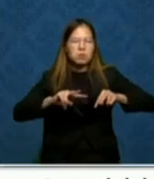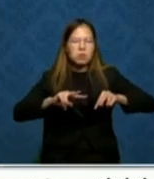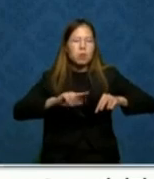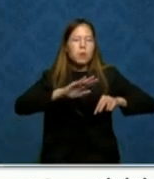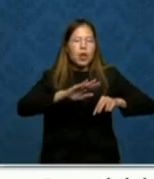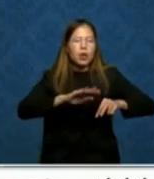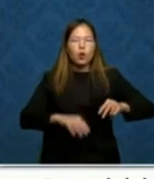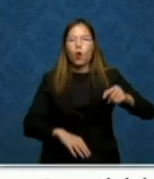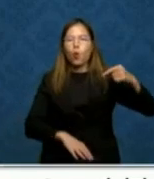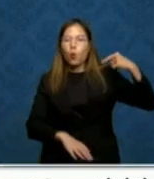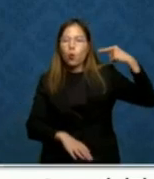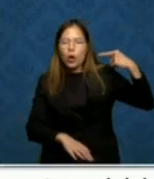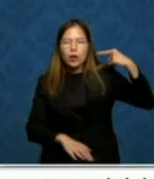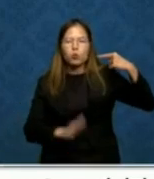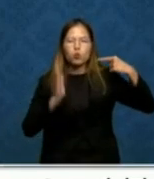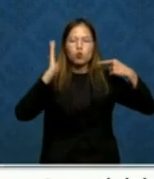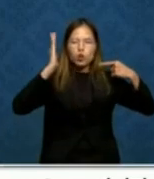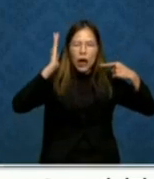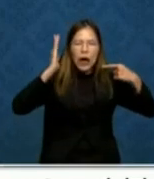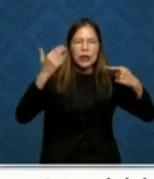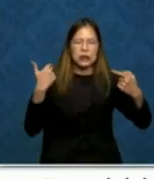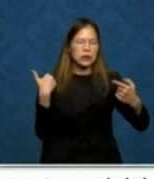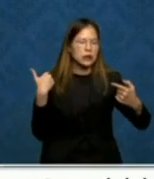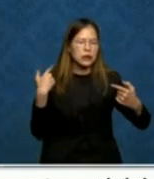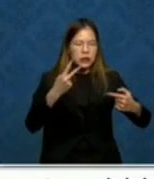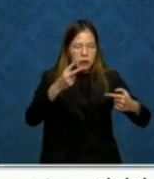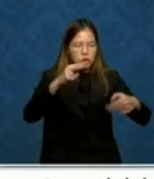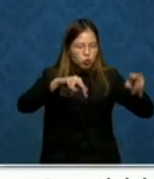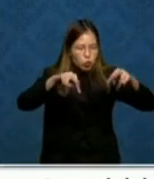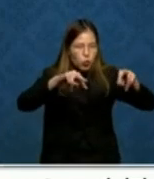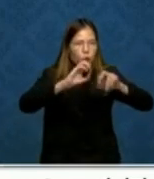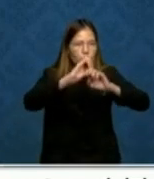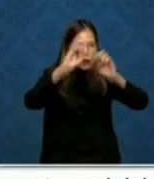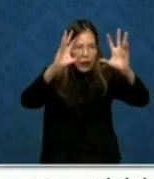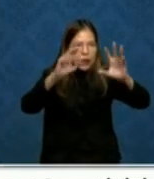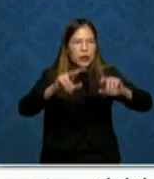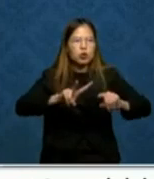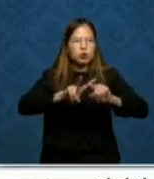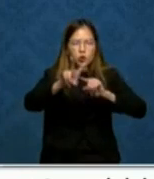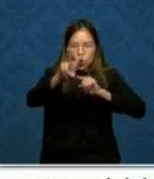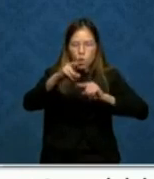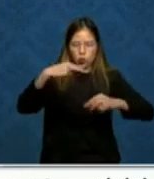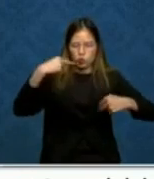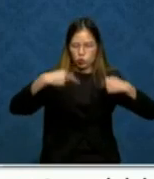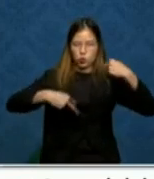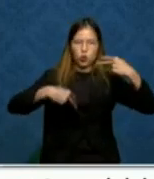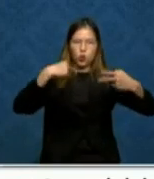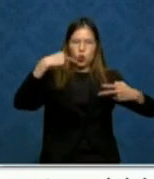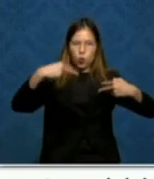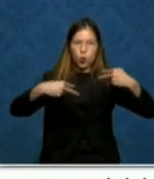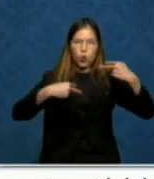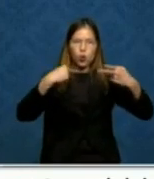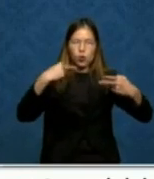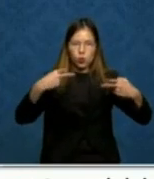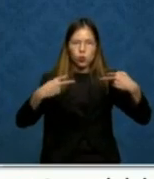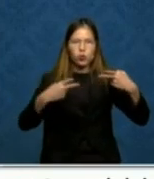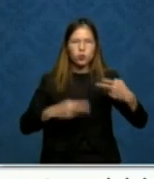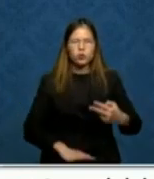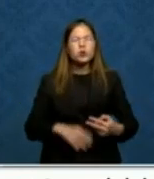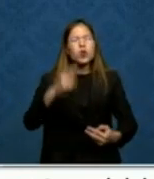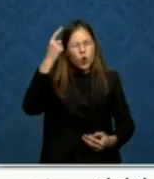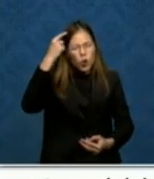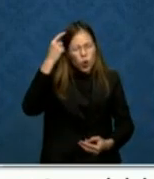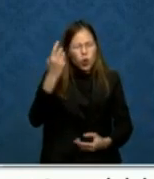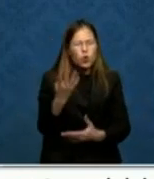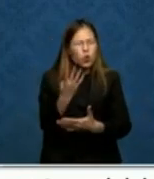ผู้ต้องขังก่อน 2. การตรวจร่างกายผู้ต้องขังเบื้องต้นปฏิเสธไม่ได้และแดนลักลับเราก็รู้กันดีครับว่ามันมีอะ